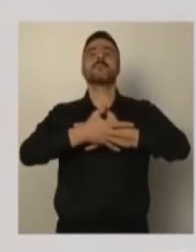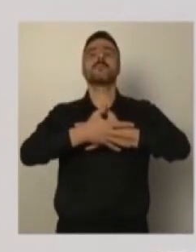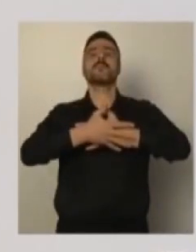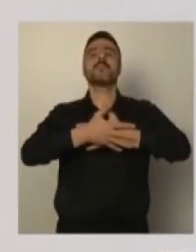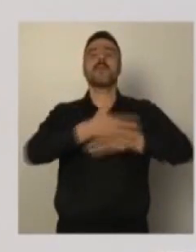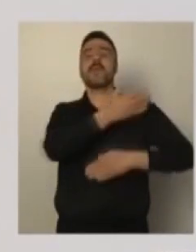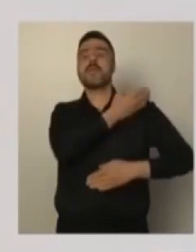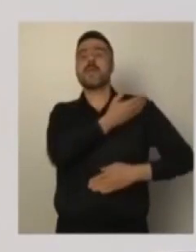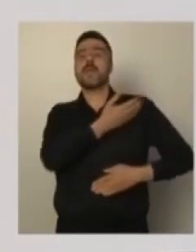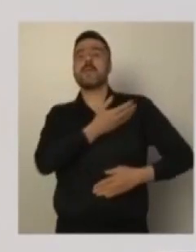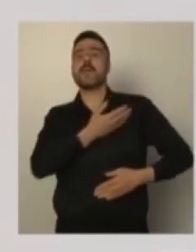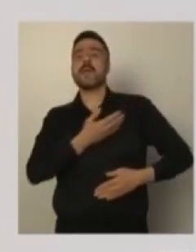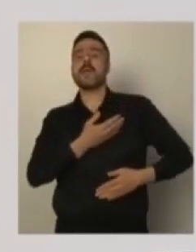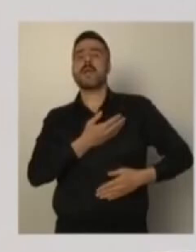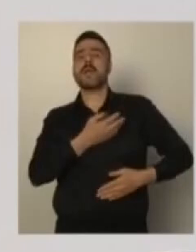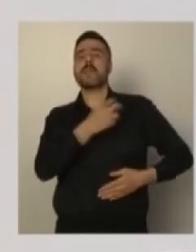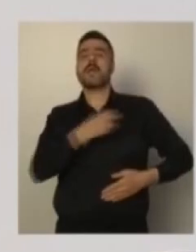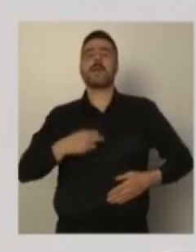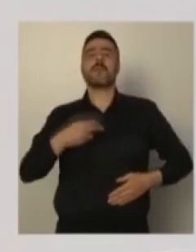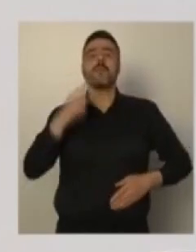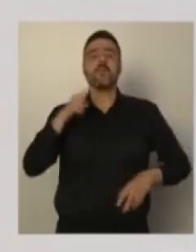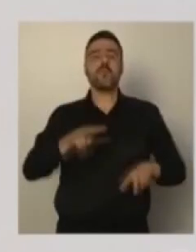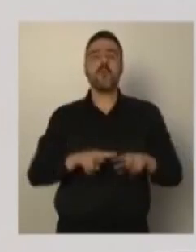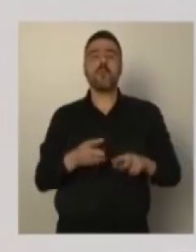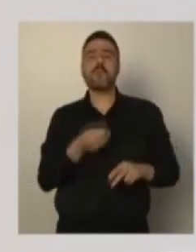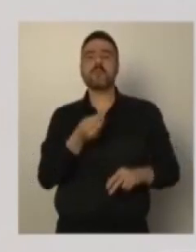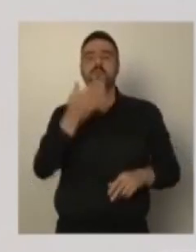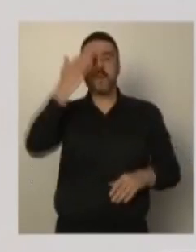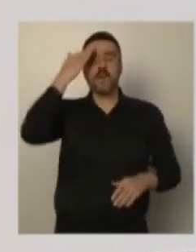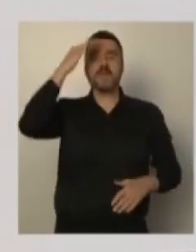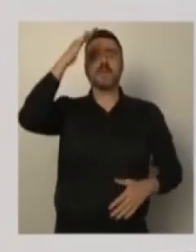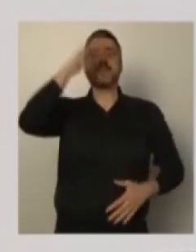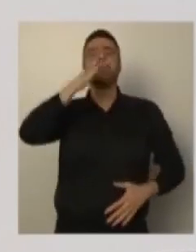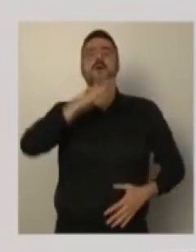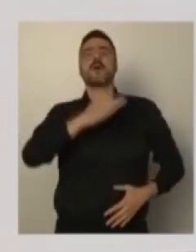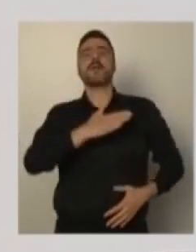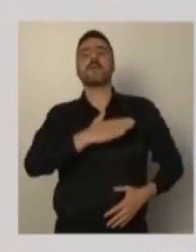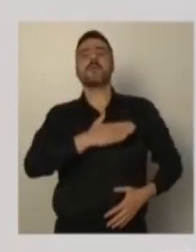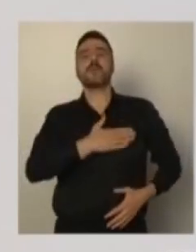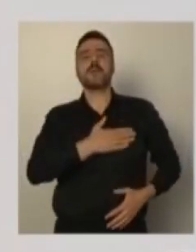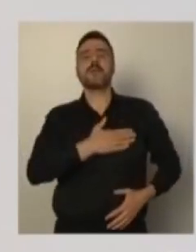sevgili Peygamberimiz Hazreti Muhammed Mustafa Aleyhissalatu Vesselam'ın